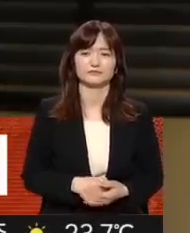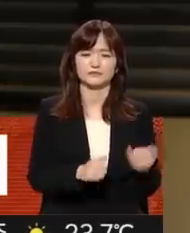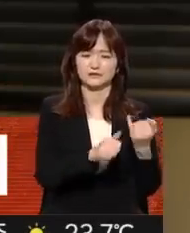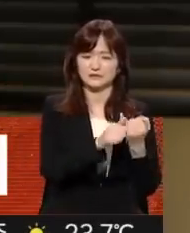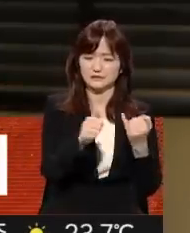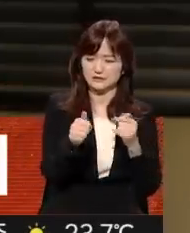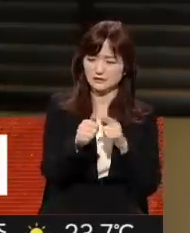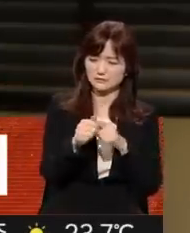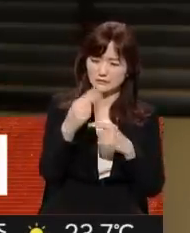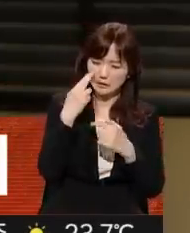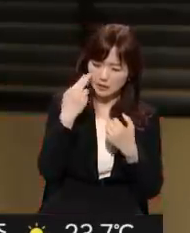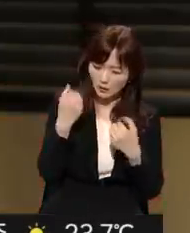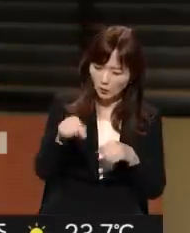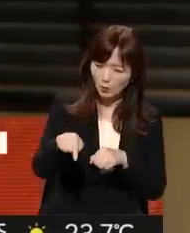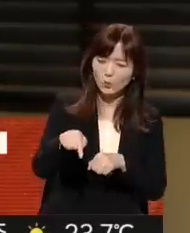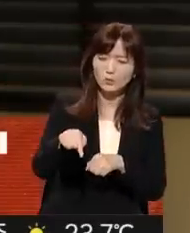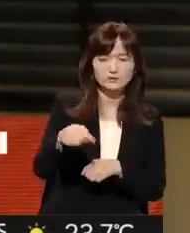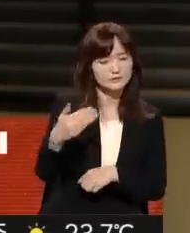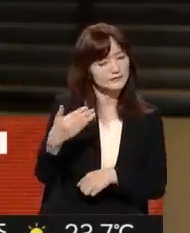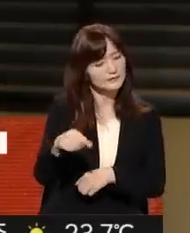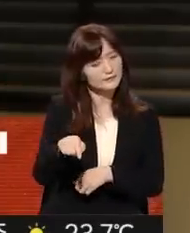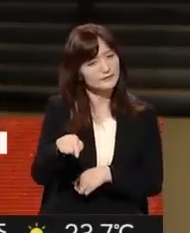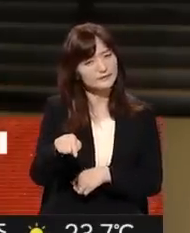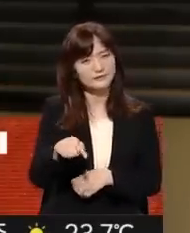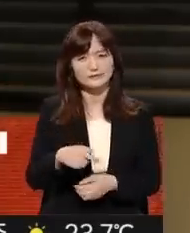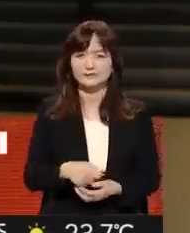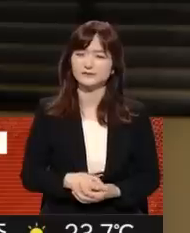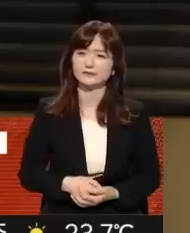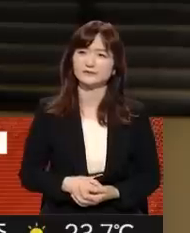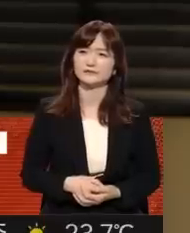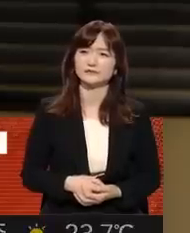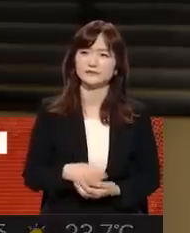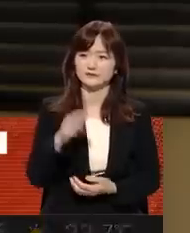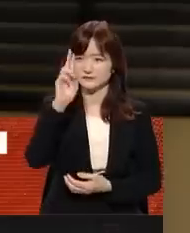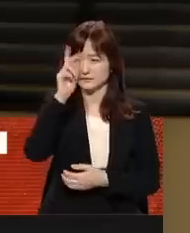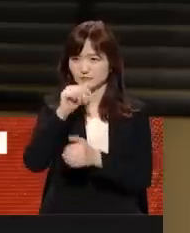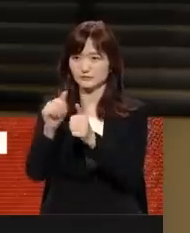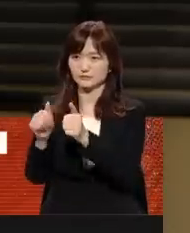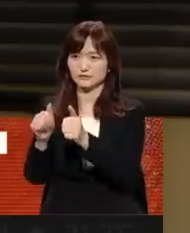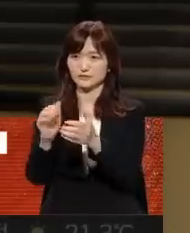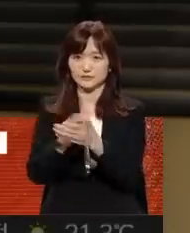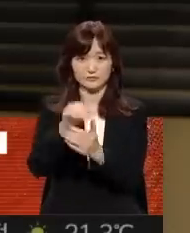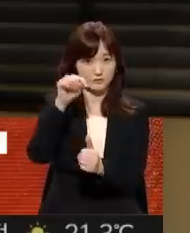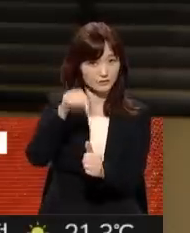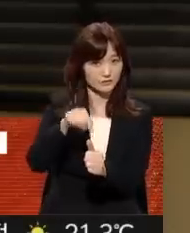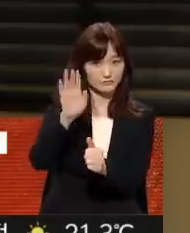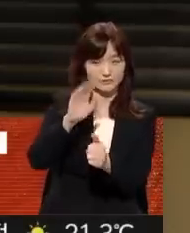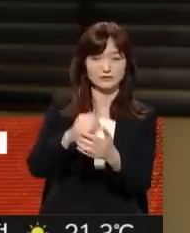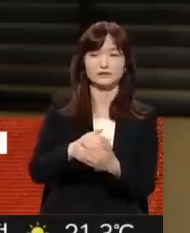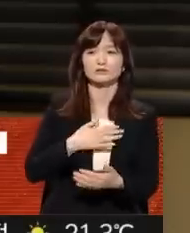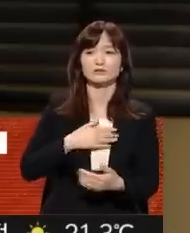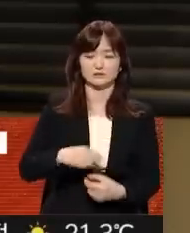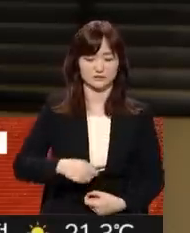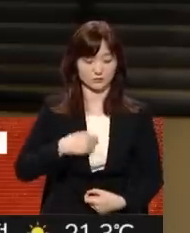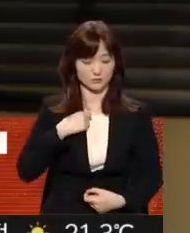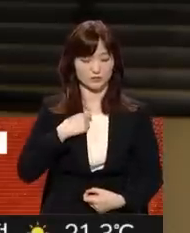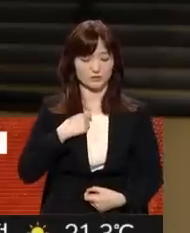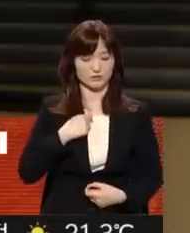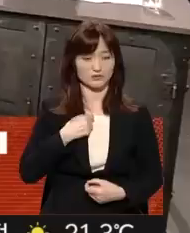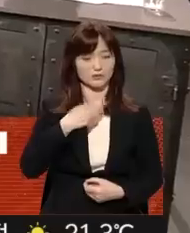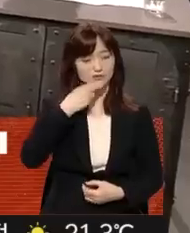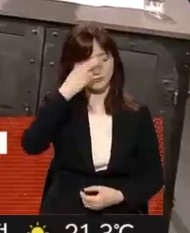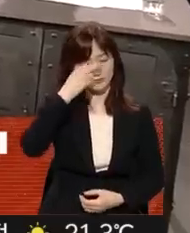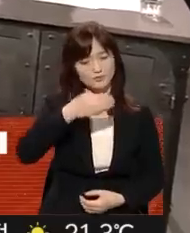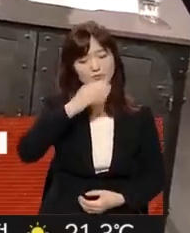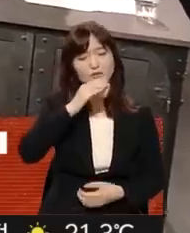이 부분은 대단하다고 하면서도 그래도 박 변호사님은 최소한 친구들한테 그런 거 시키지 않았다. 저는 않았다는. 그냥 솔직하게 줄였다라고 얘기하지 뭐